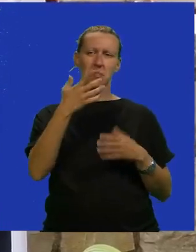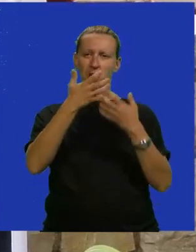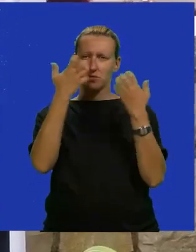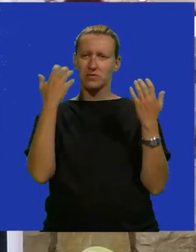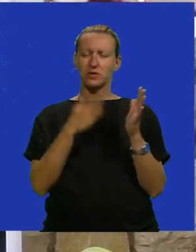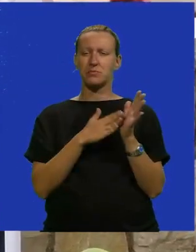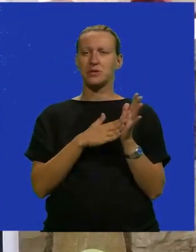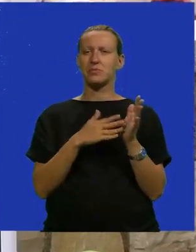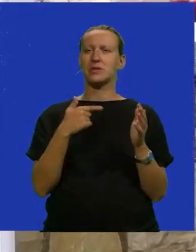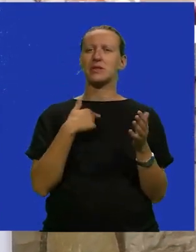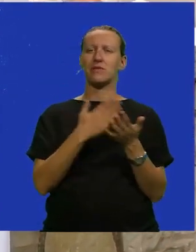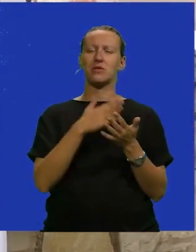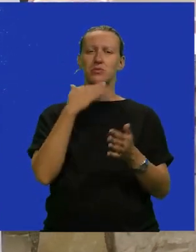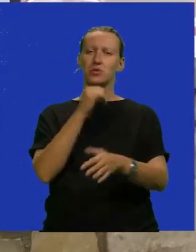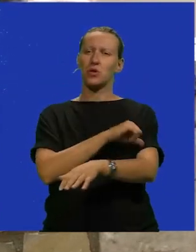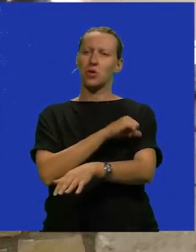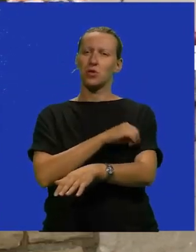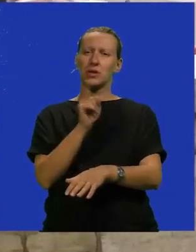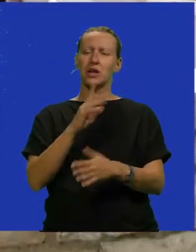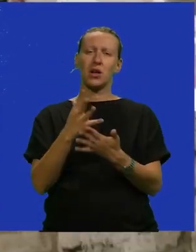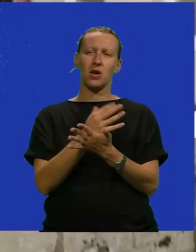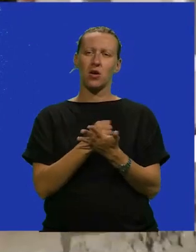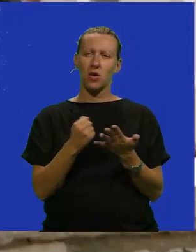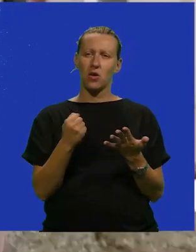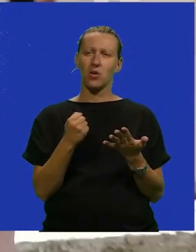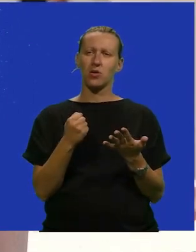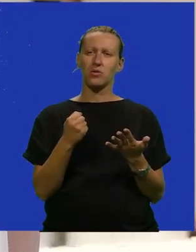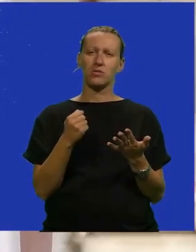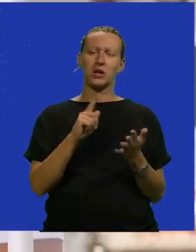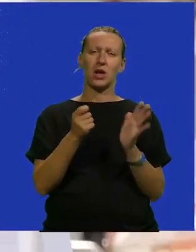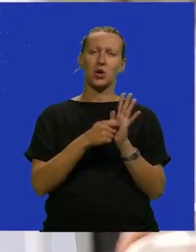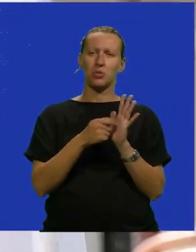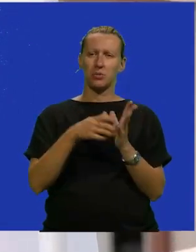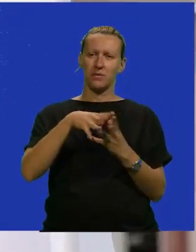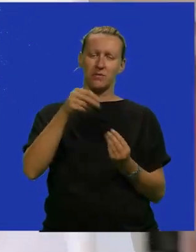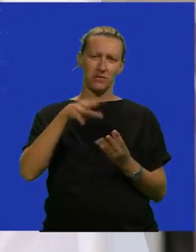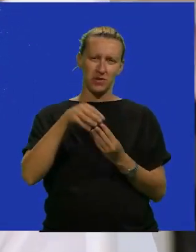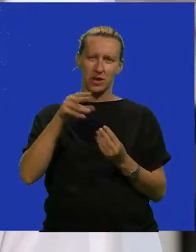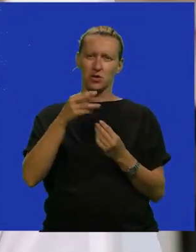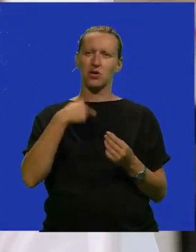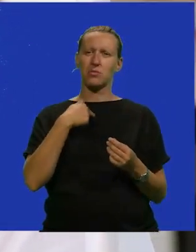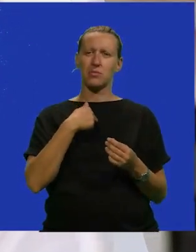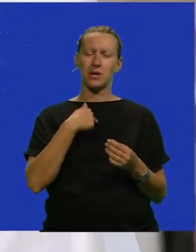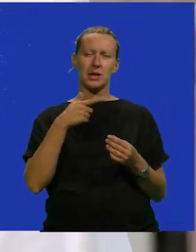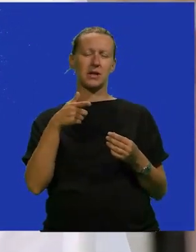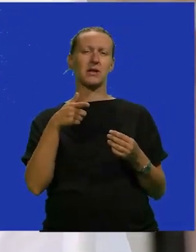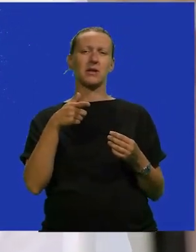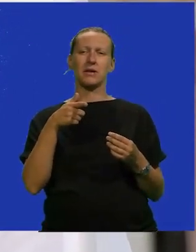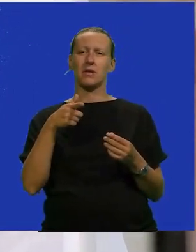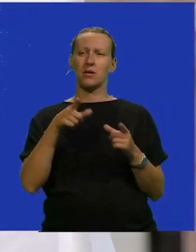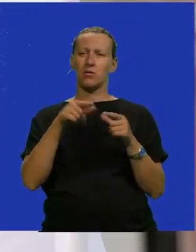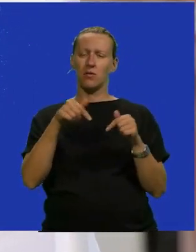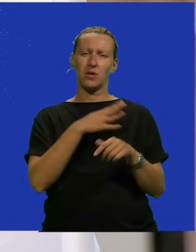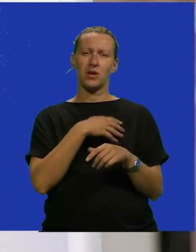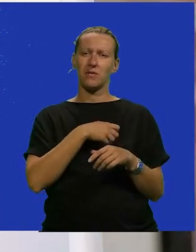Osviješten, recimo, ja već godinama ne koristim, ne kupujem vrećice. Od mene... u